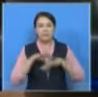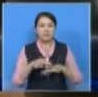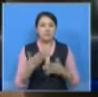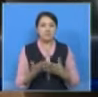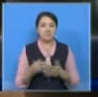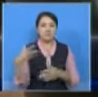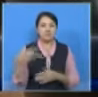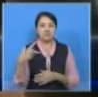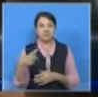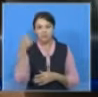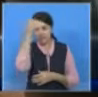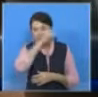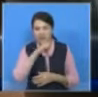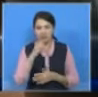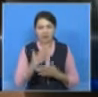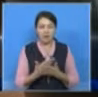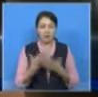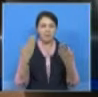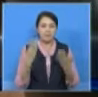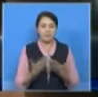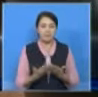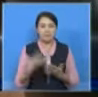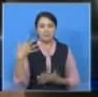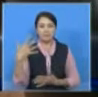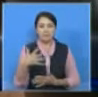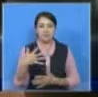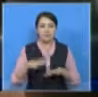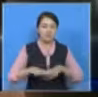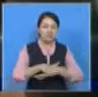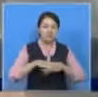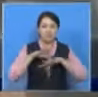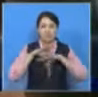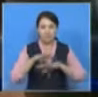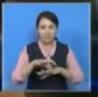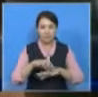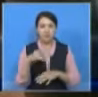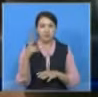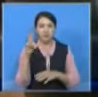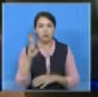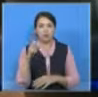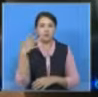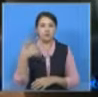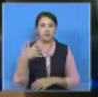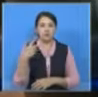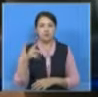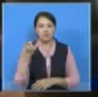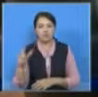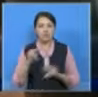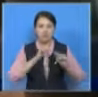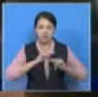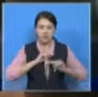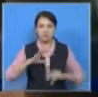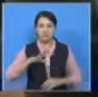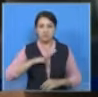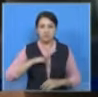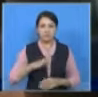Мысалы, 2021 жылы мұндай 5 жәрмеңке өткізілсе, 353 адам жұмысқа